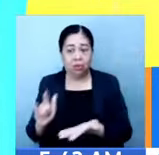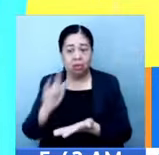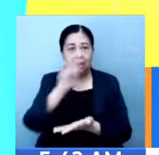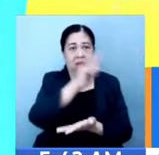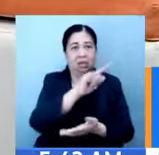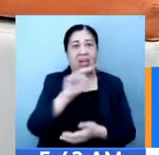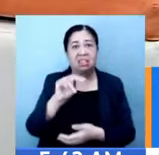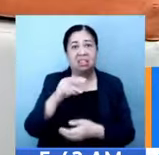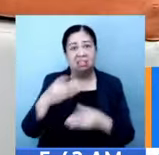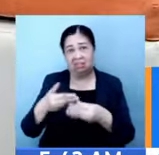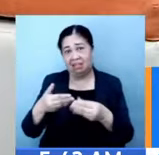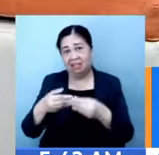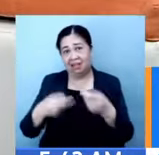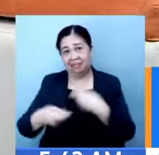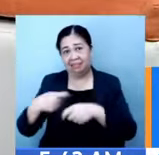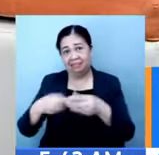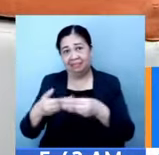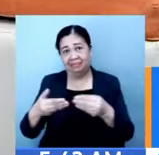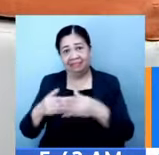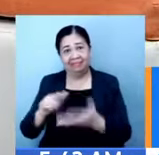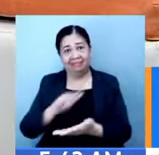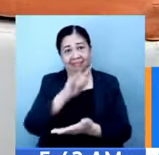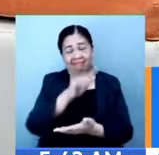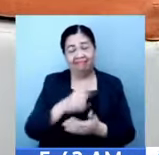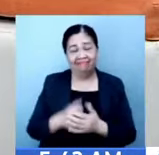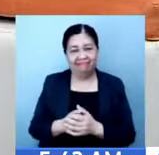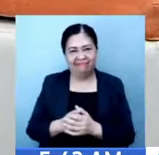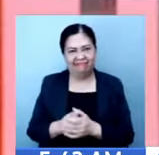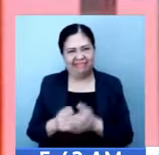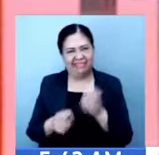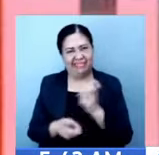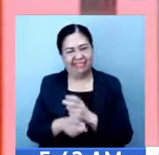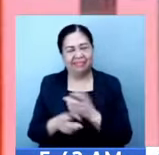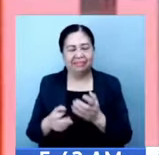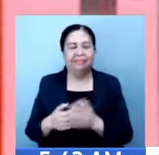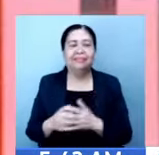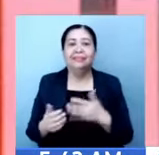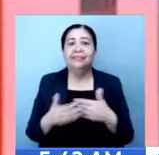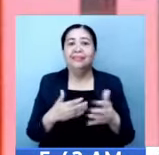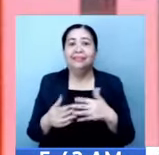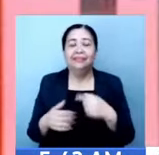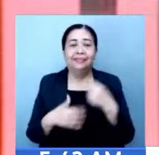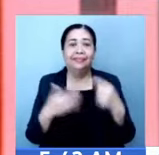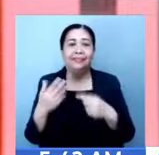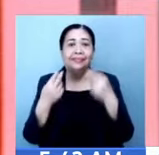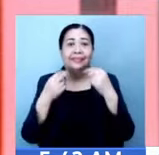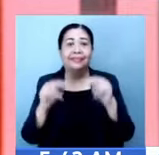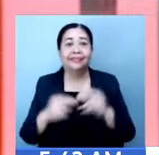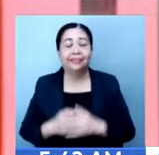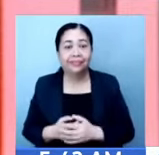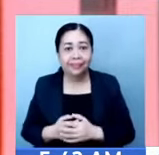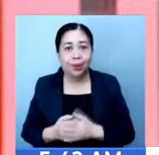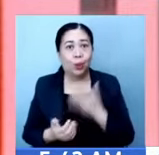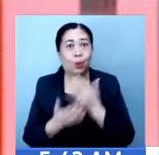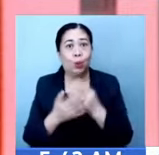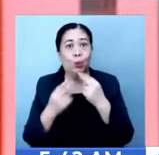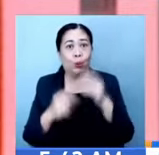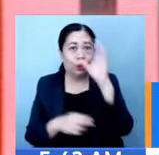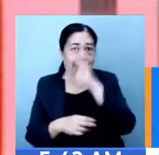panggastos. Oo. Medyo mabigat sa iyo yan. Samantala, ito po sa ibang balita pa rin. Good news sa mga naghahanap ng trabaho